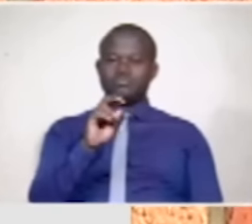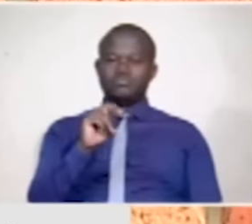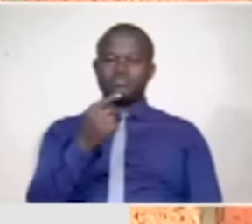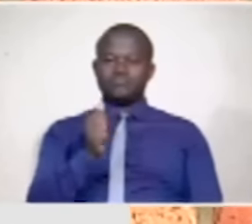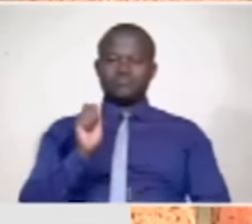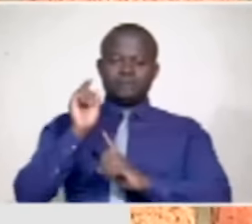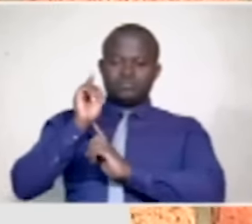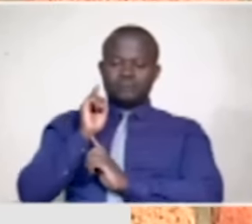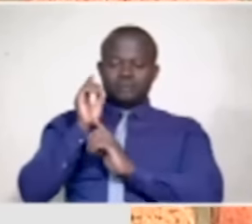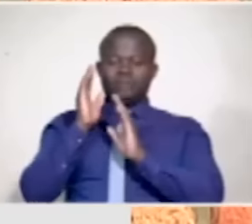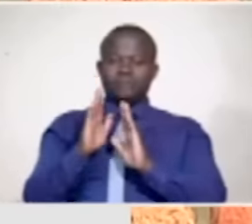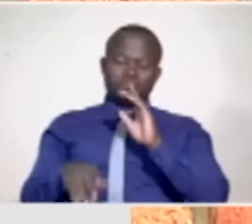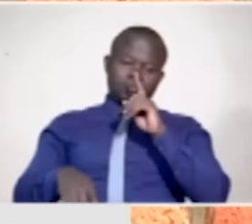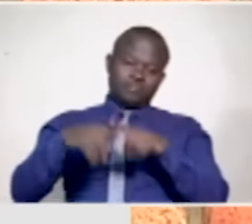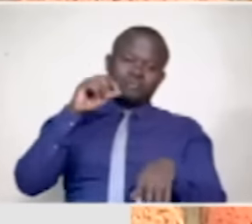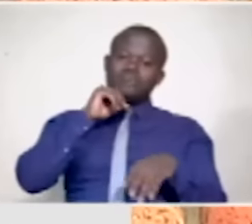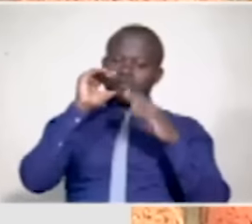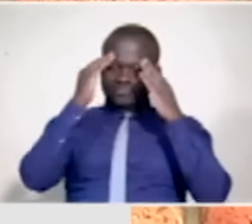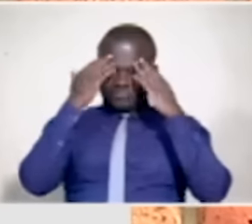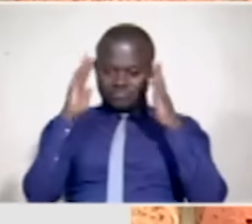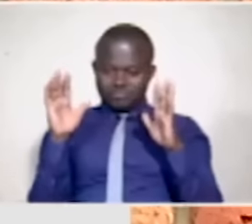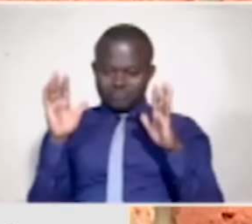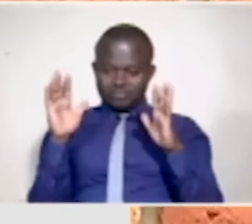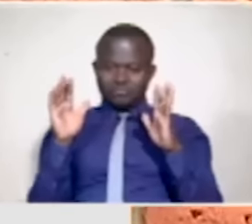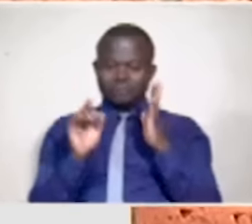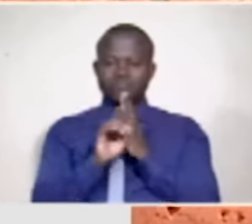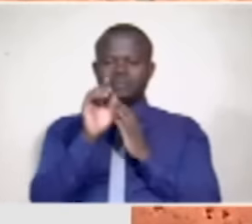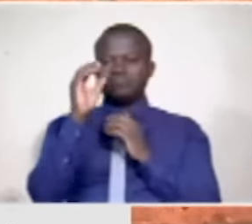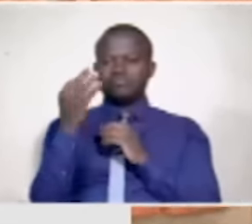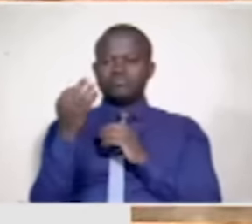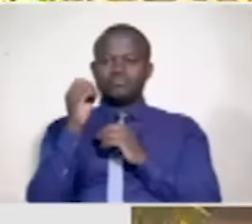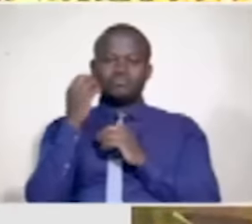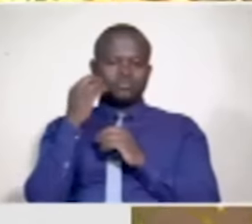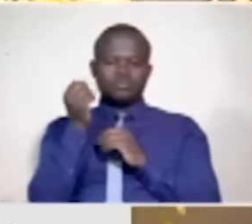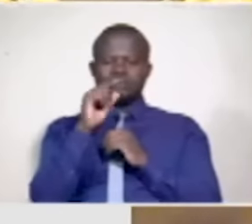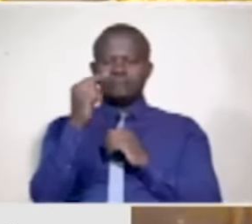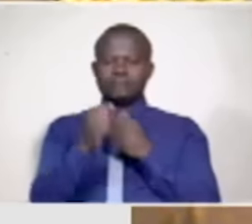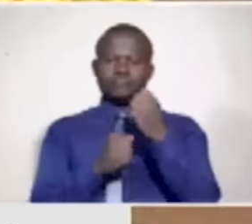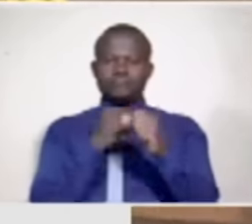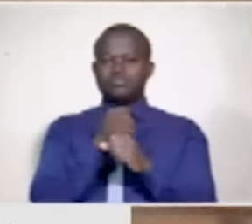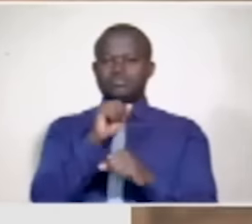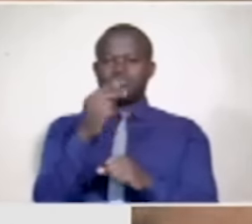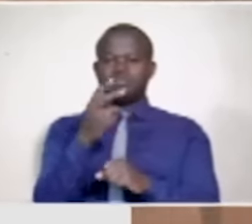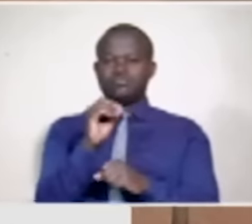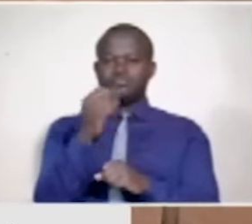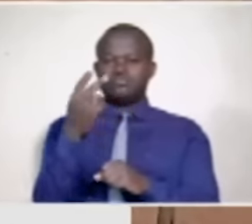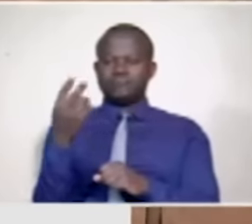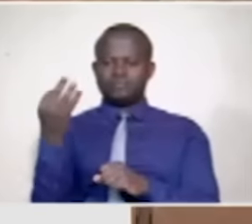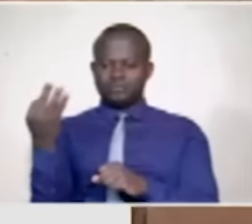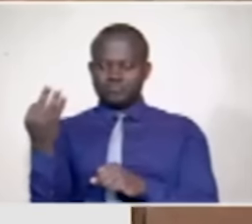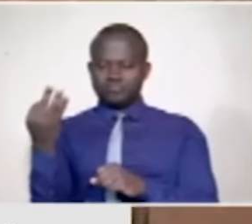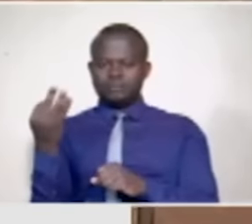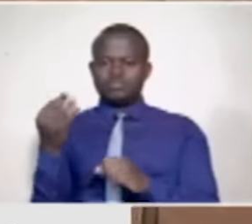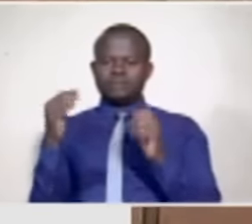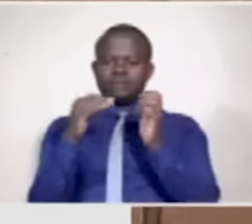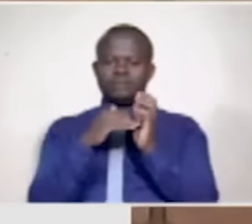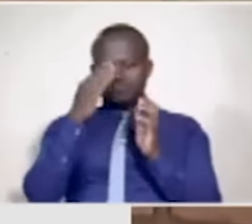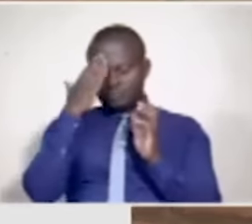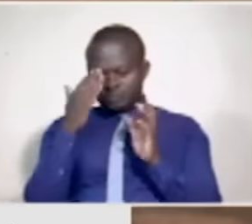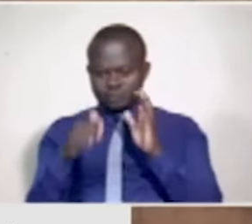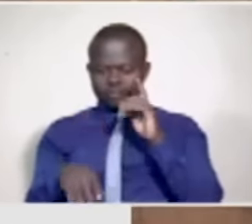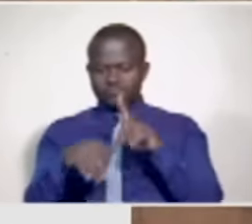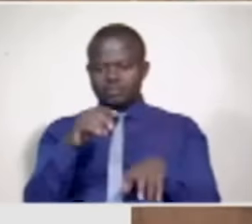wari umuzamu wamwishe ntiyamenyekana. Tariki ya 30 Mutarama umwaka w'2023 ni nabwo hamenyekanye